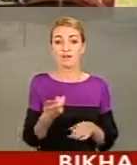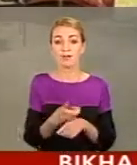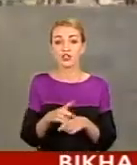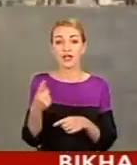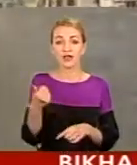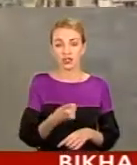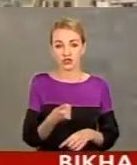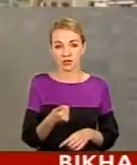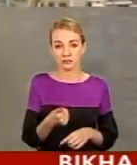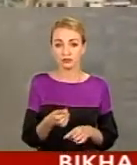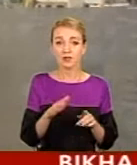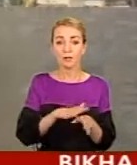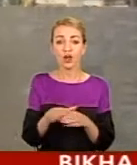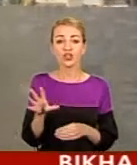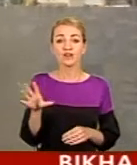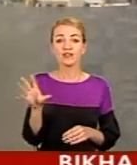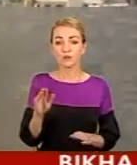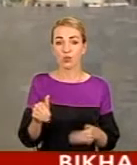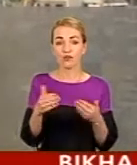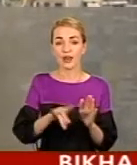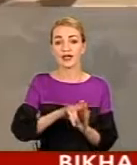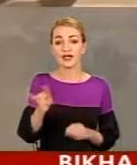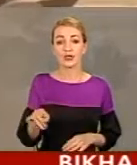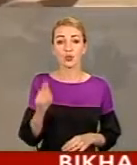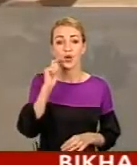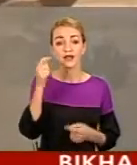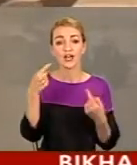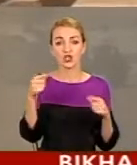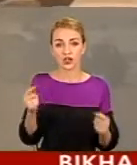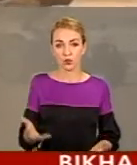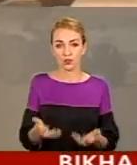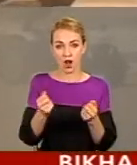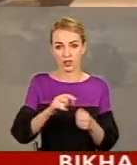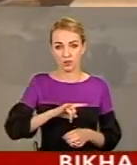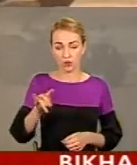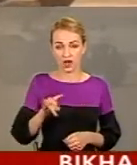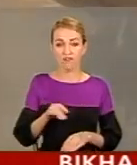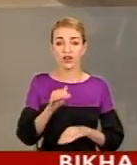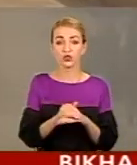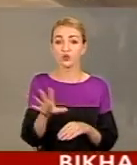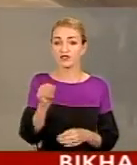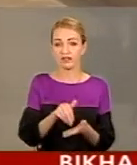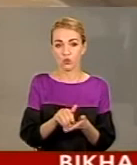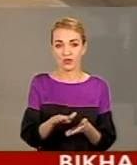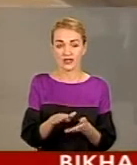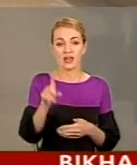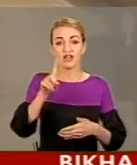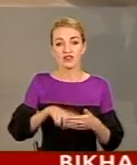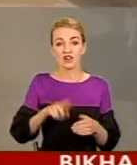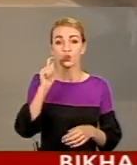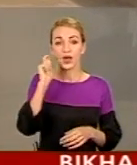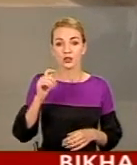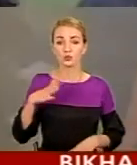тижня. І це при тому, що майже всім пропонували летіти до України на інших рятувальних бортах. Фактично всі відмовилися. Вірили в